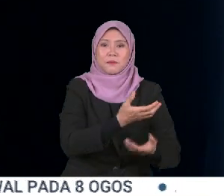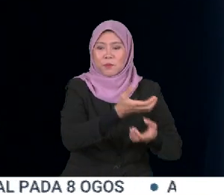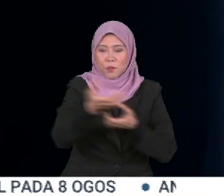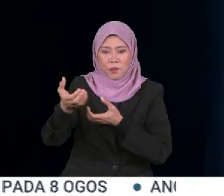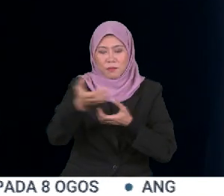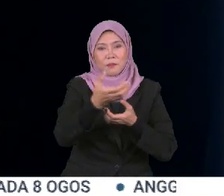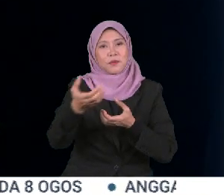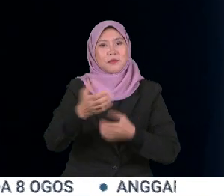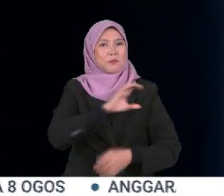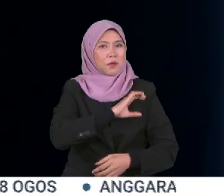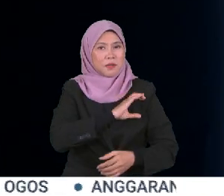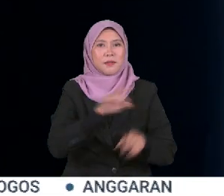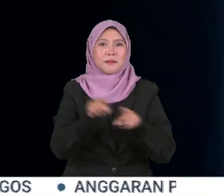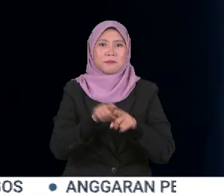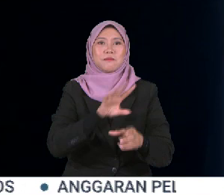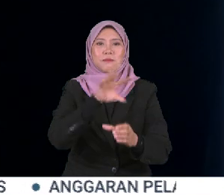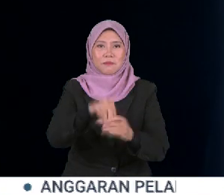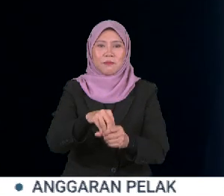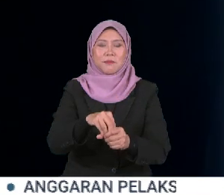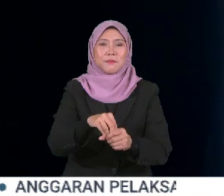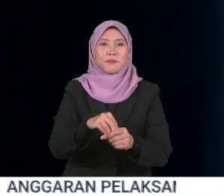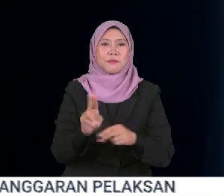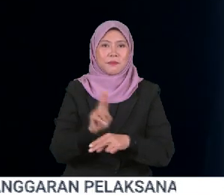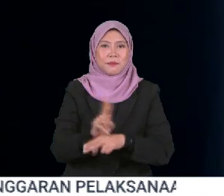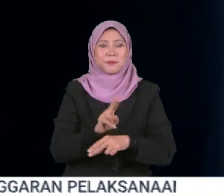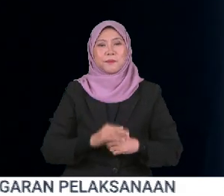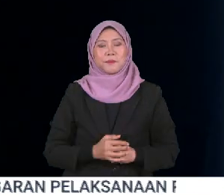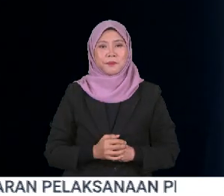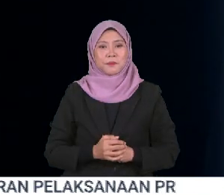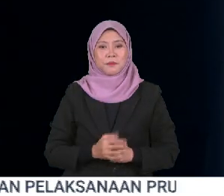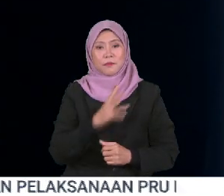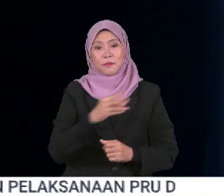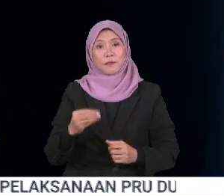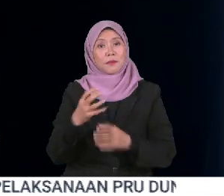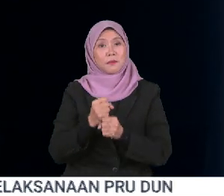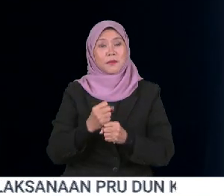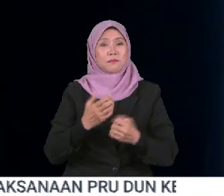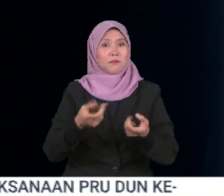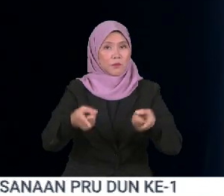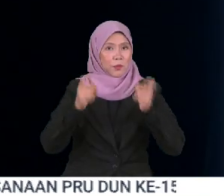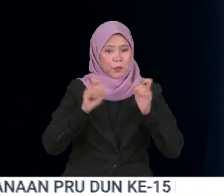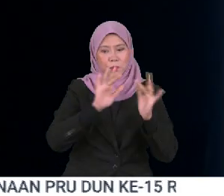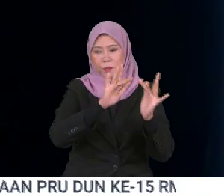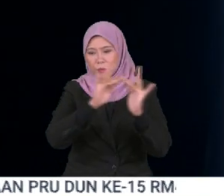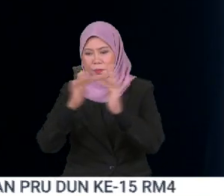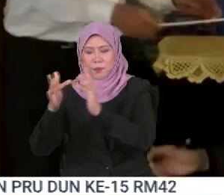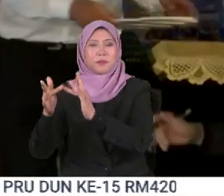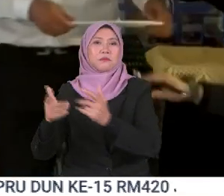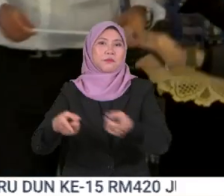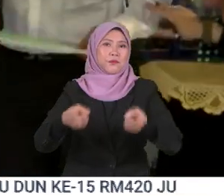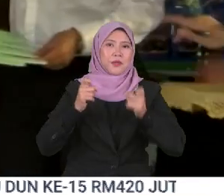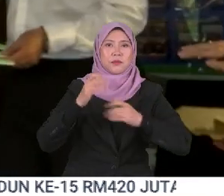lain-lain. Selain itu, komunitas kita juga akan menikmati perkhidmatan jalur lebar berkelajuan tinggi yang lebih stabil.